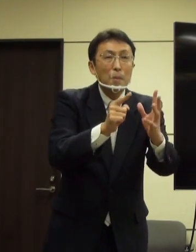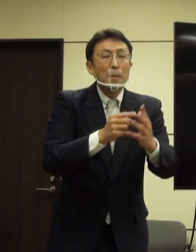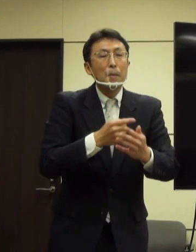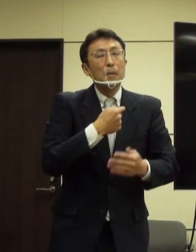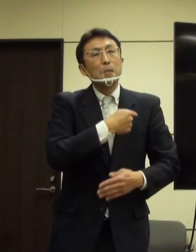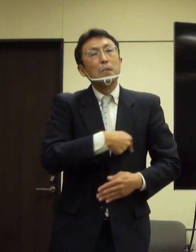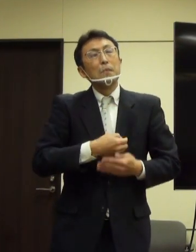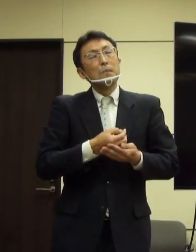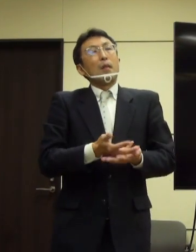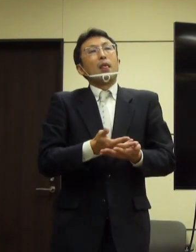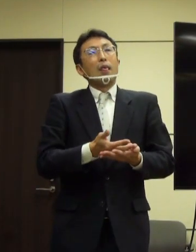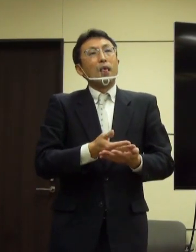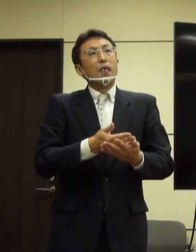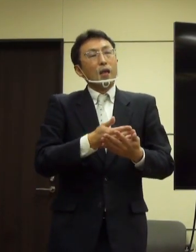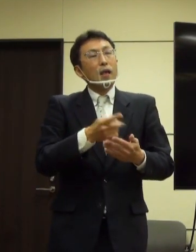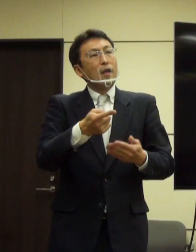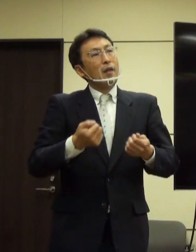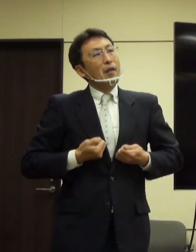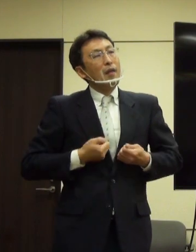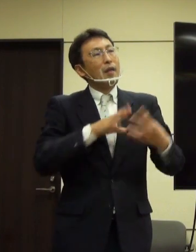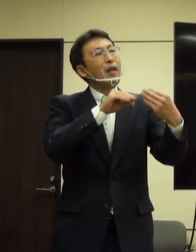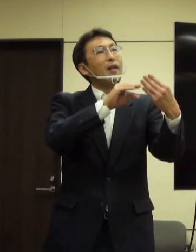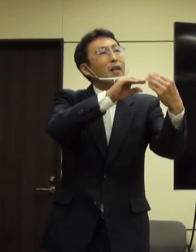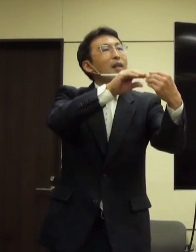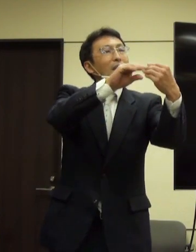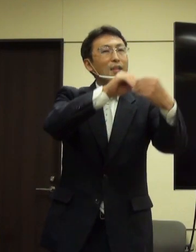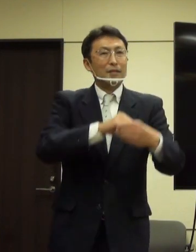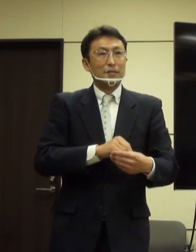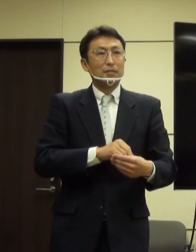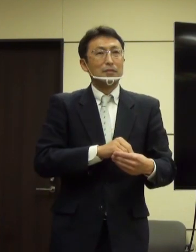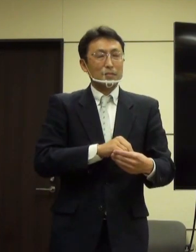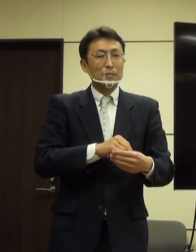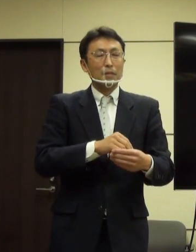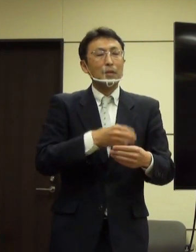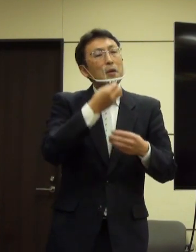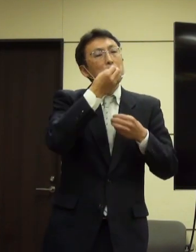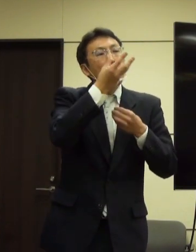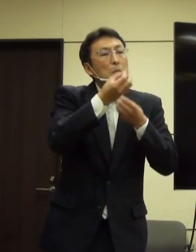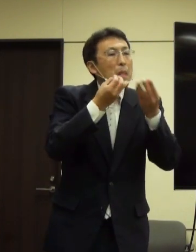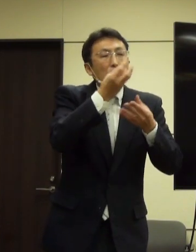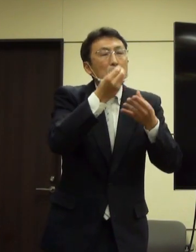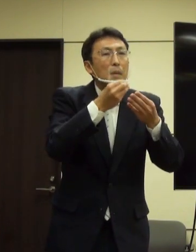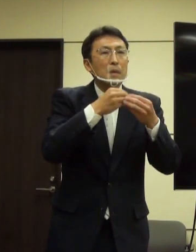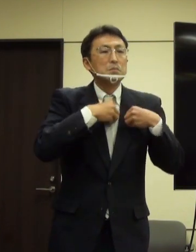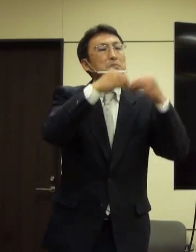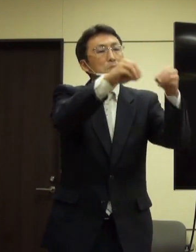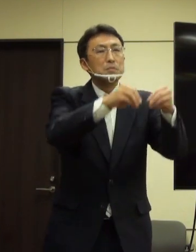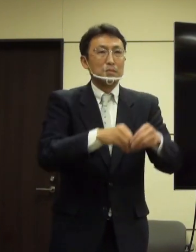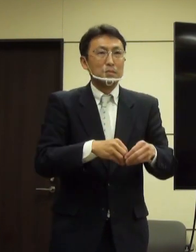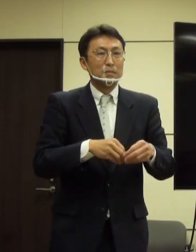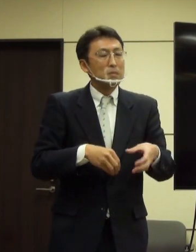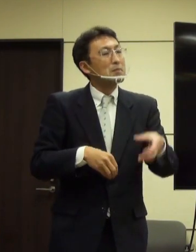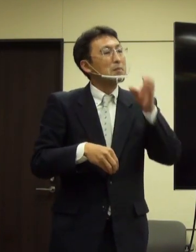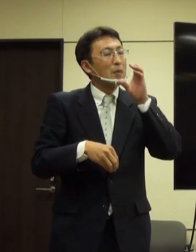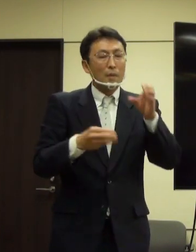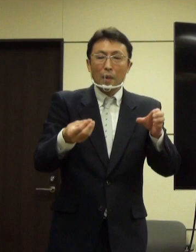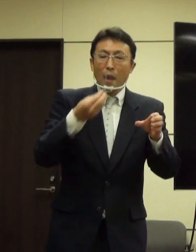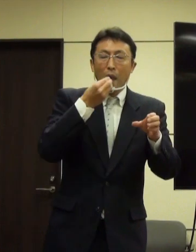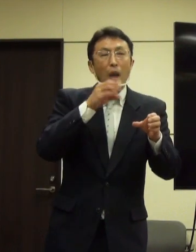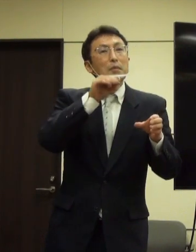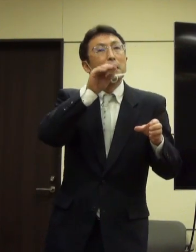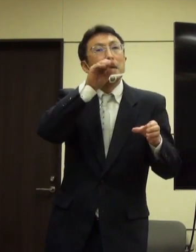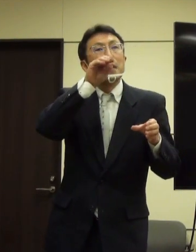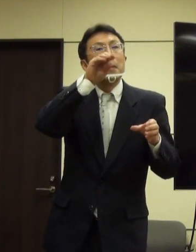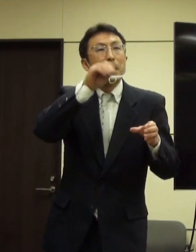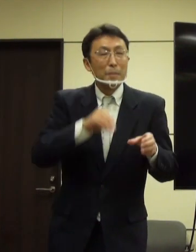あのうじゃあちょっとや休憩しようかといっぱい休憩室に行ってジュースを飲みながら喋るとかですねそれ